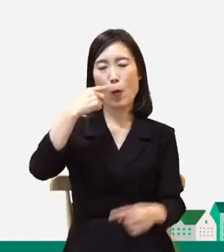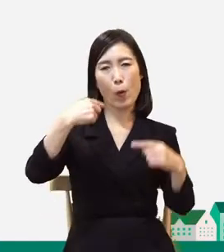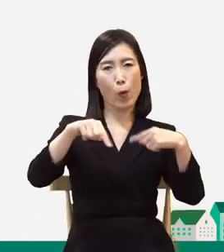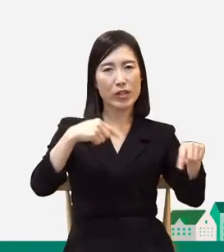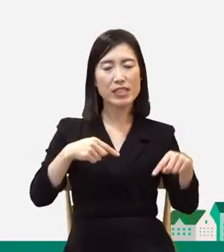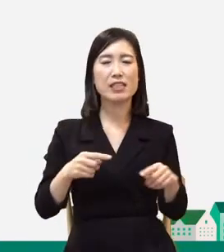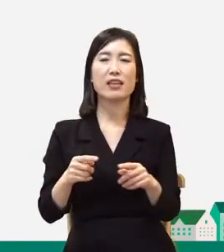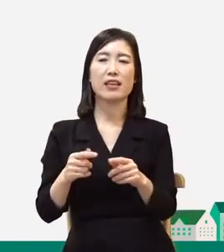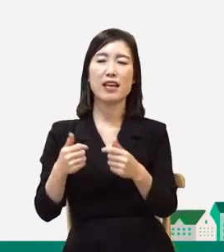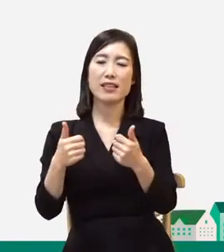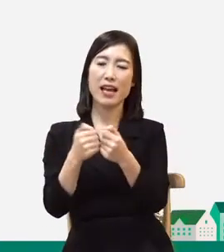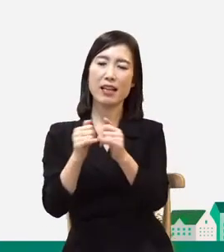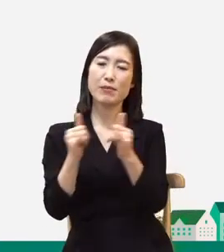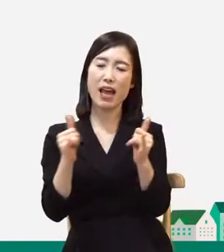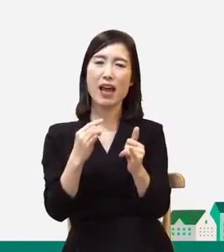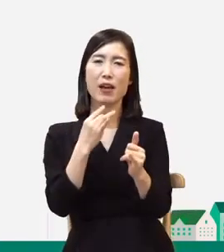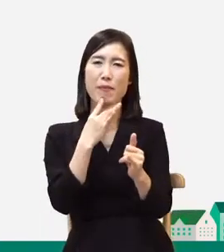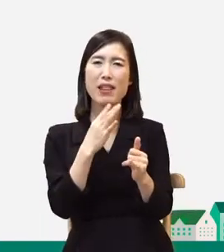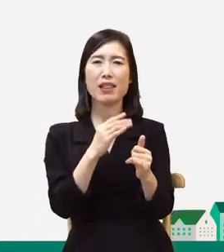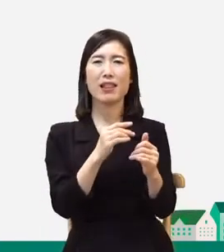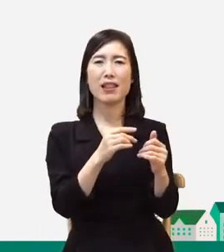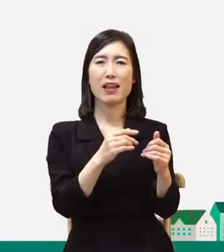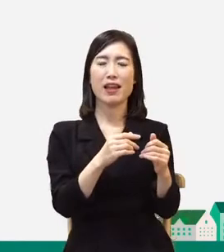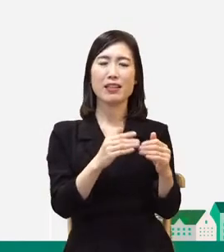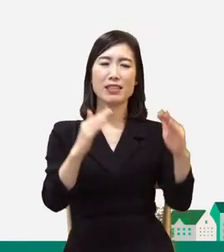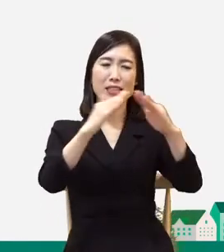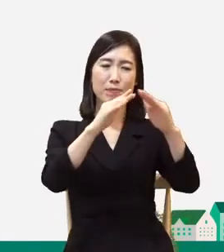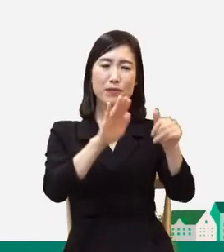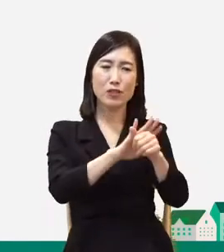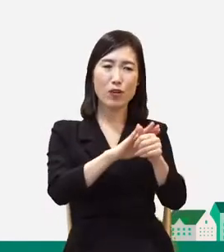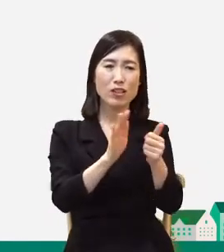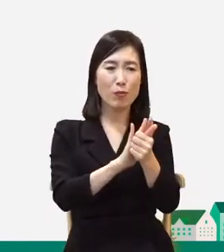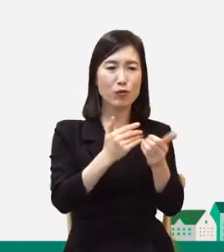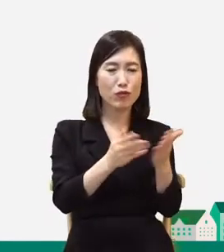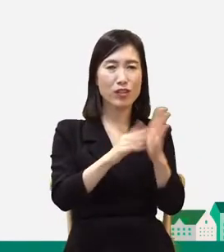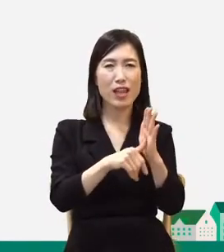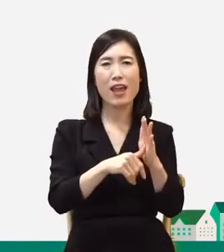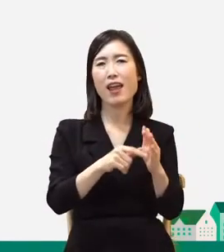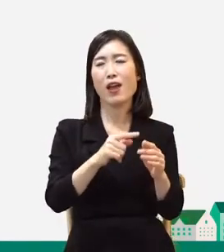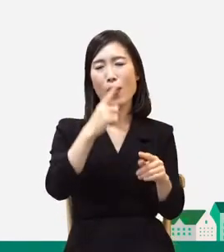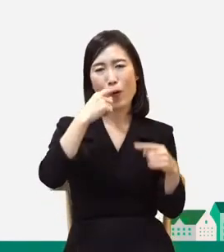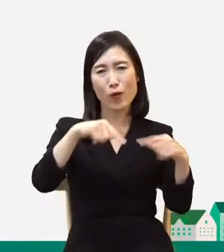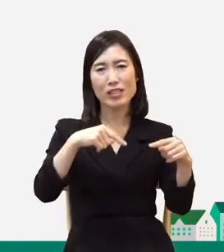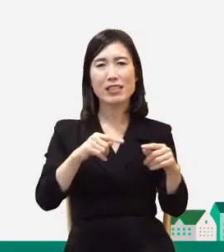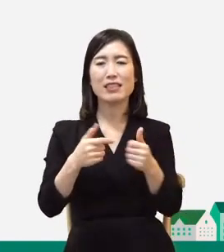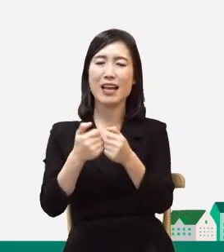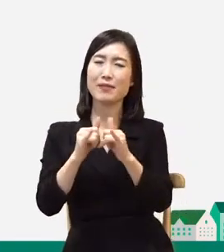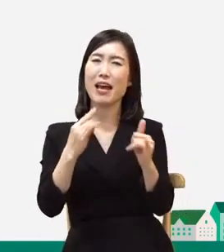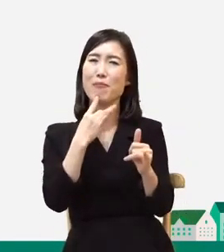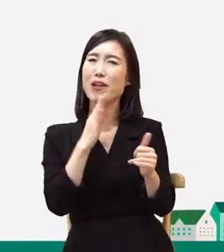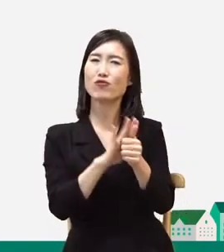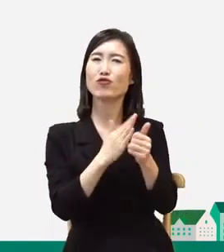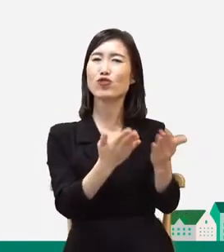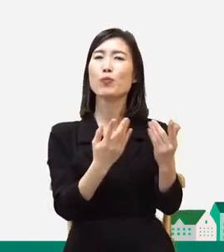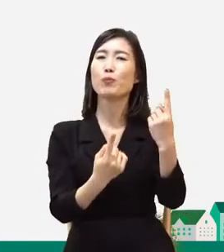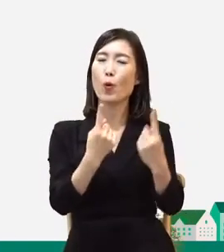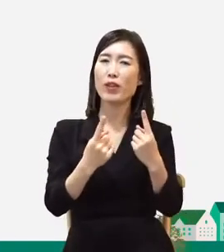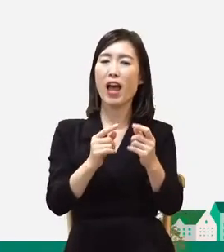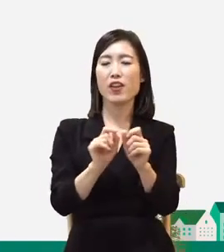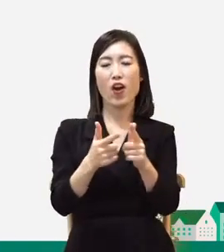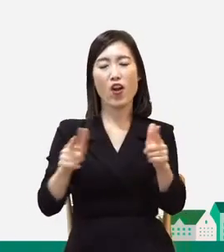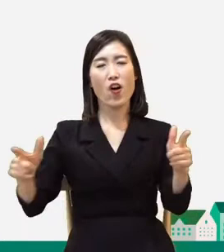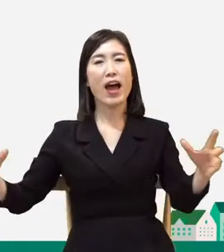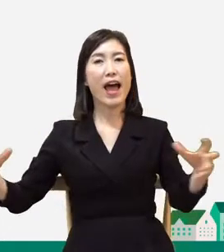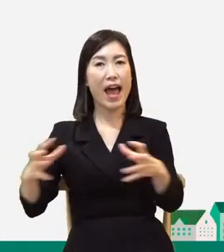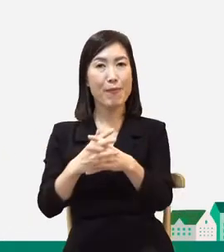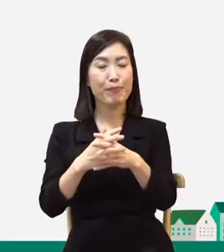위주의 관계망으로 형성되는 건 저희 주택에서 좀 아쉬운 부분이긴 했습니다. 그래서 지원주택 입주자, 저희 같이 이제 믹스 형태로 들어간